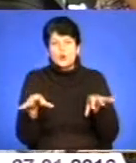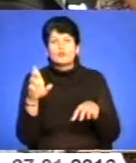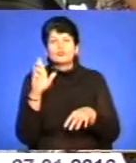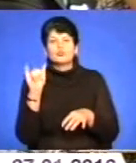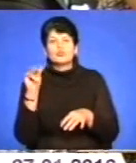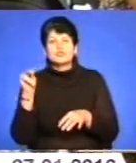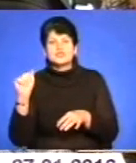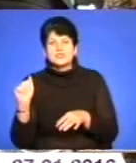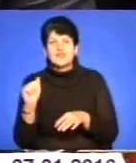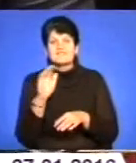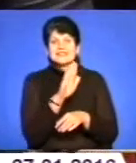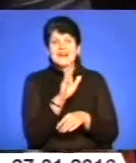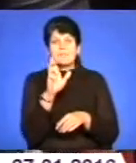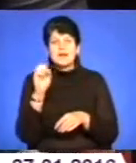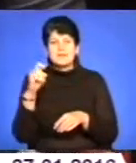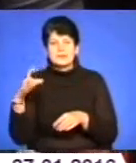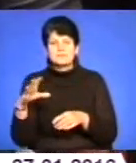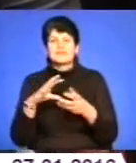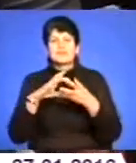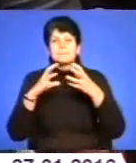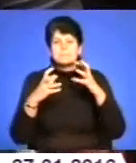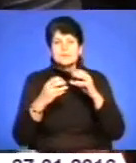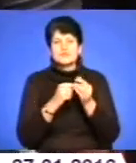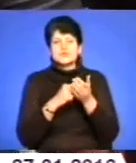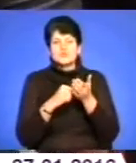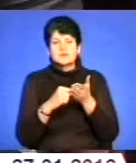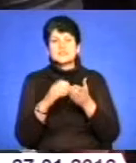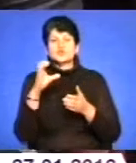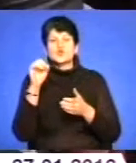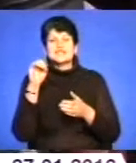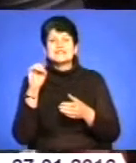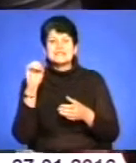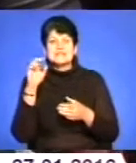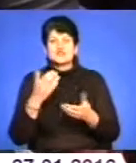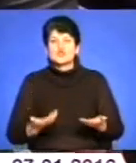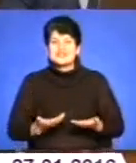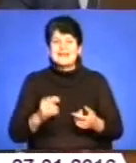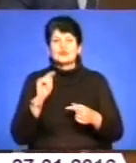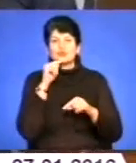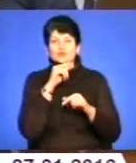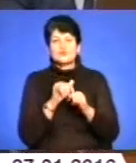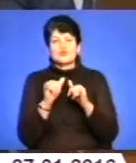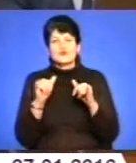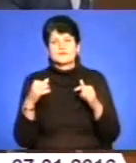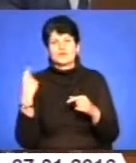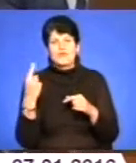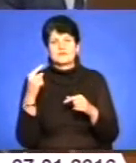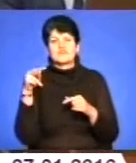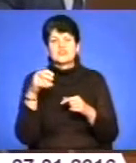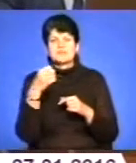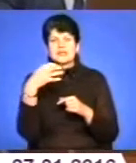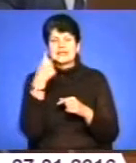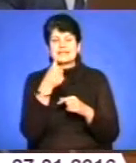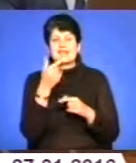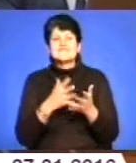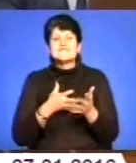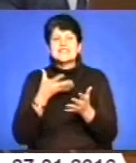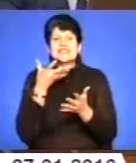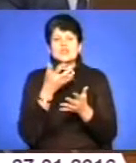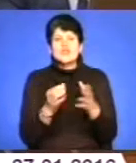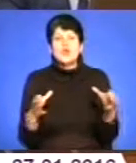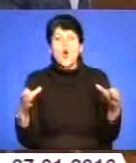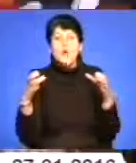держадміністрації Віталія Бебиха. Підбили також підсумки соціально-економічного розвитку області за 2015 рік, а саме – фінансування